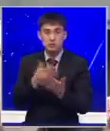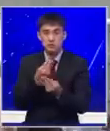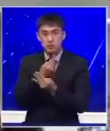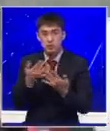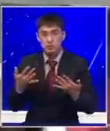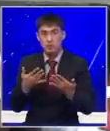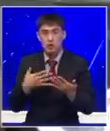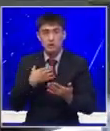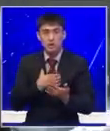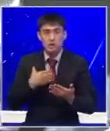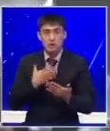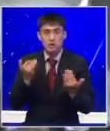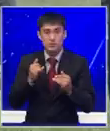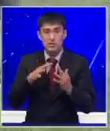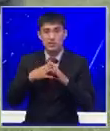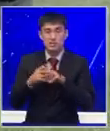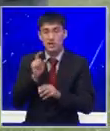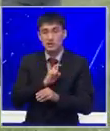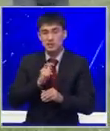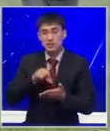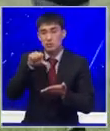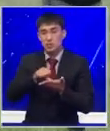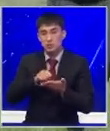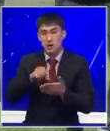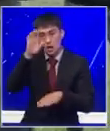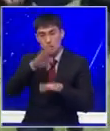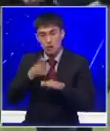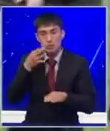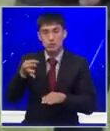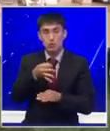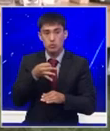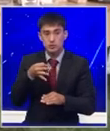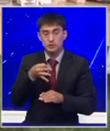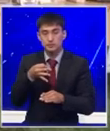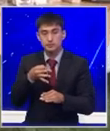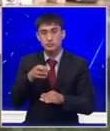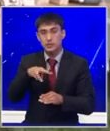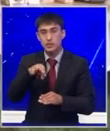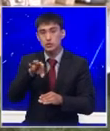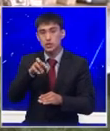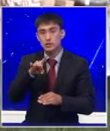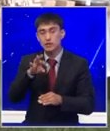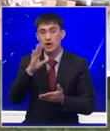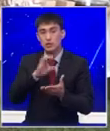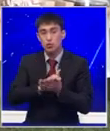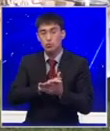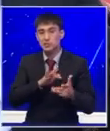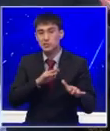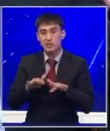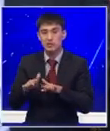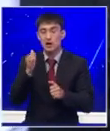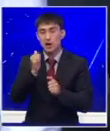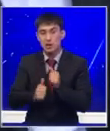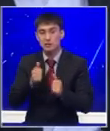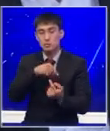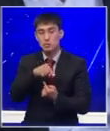продукцию Важное событие для сельскохозяйственников посетил иаким Алматинской области Марат султангазиев ознакомился с деятельностью